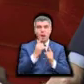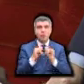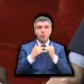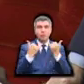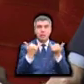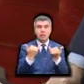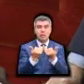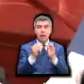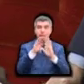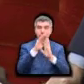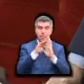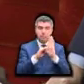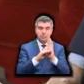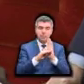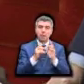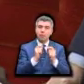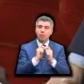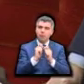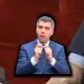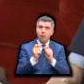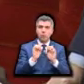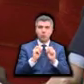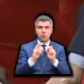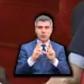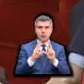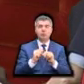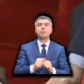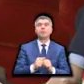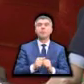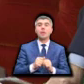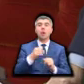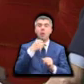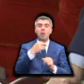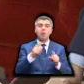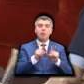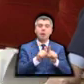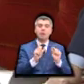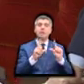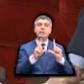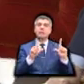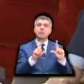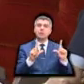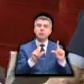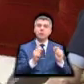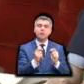في هذا الشيء. النتيجه هو انه عكس ما يسوق له لا في الوسائل الاعلام ولا في